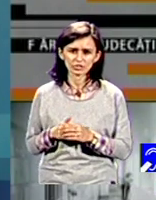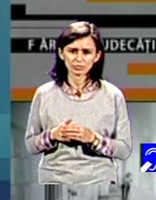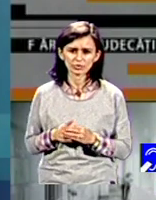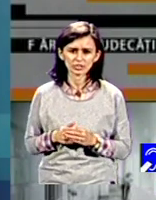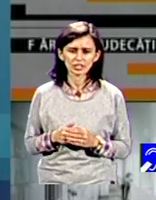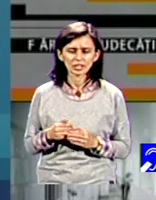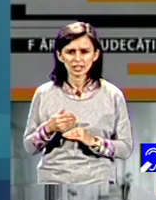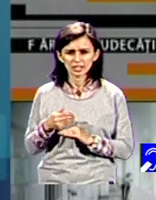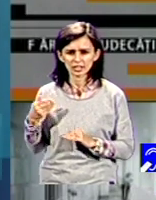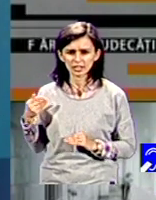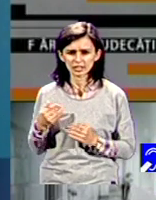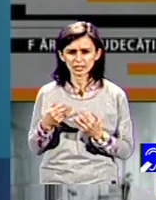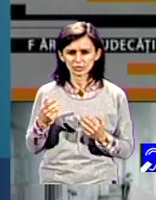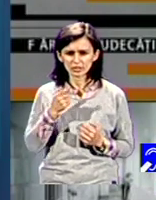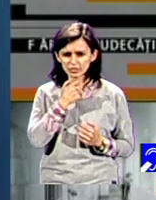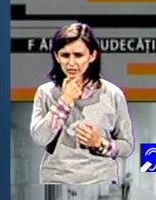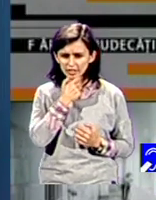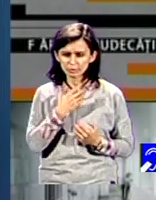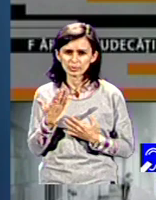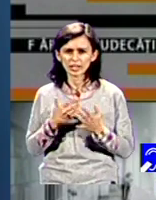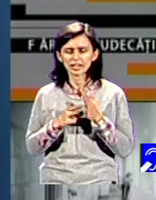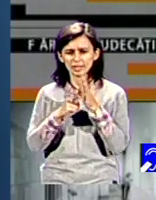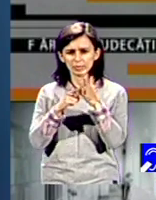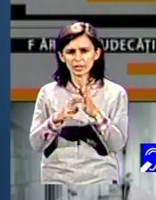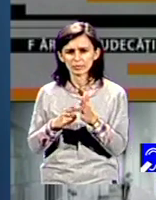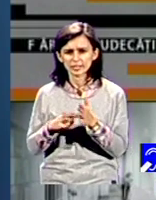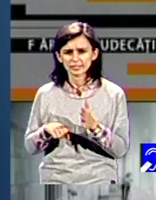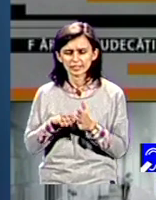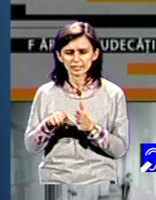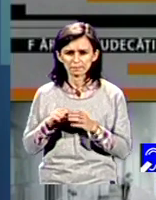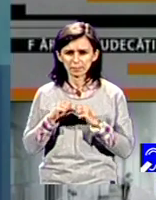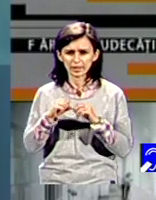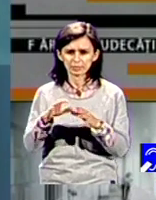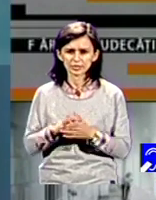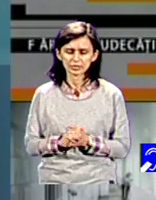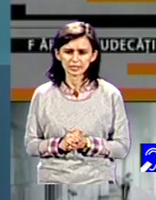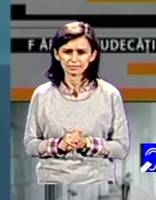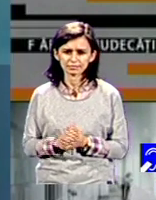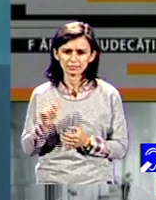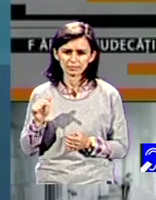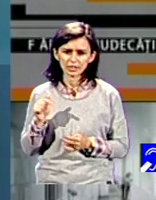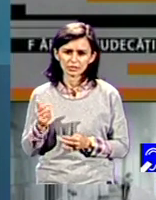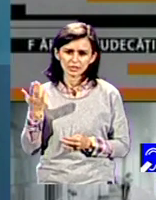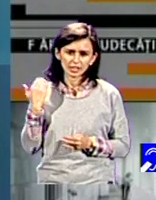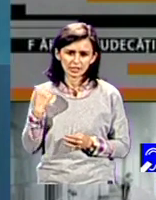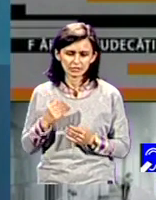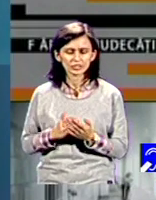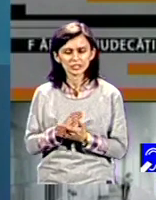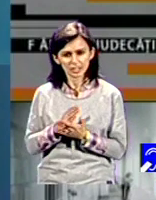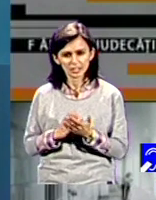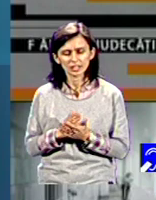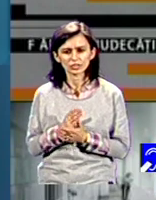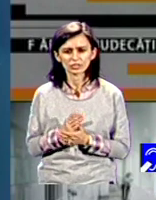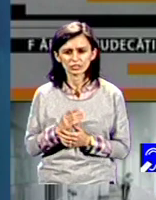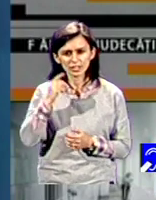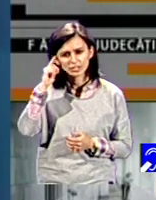care a început în urmă cu câțiva ani și pe care de altfel am prezentat la fără prejudecăți ai mers mai departe G crești mare acum să spunem nu